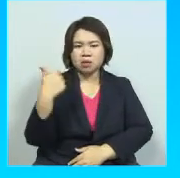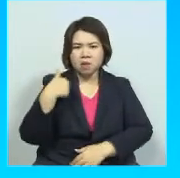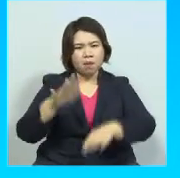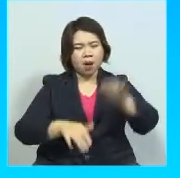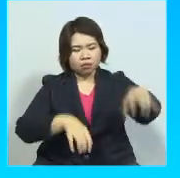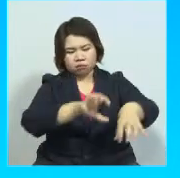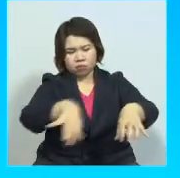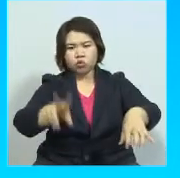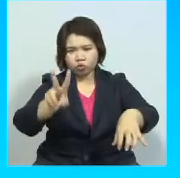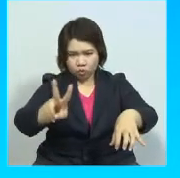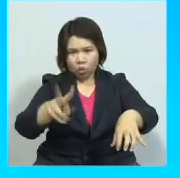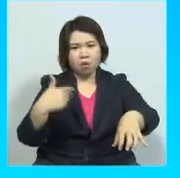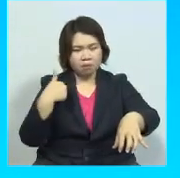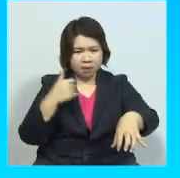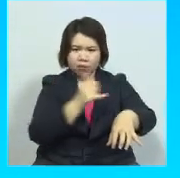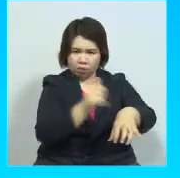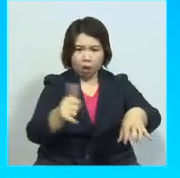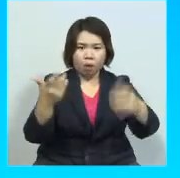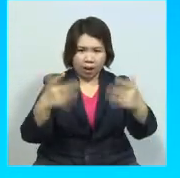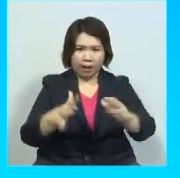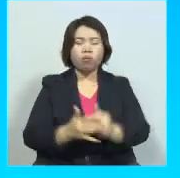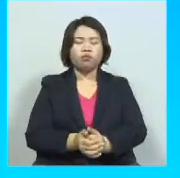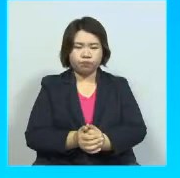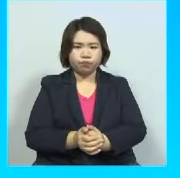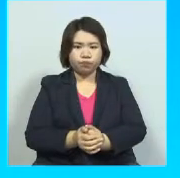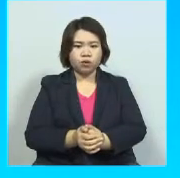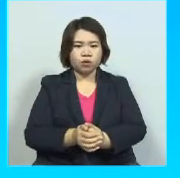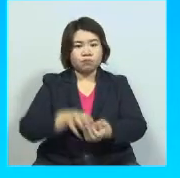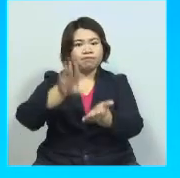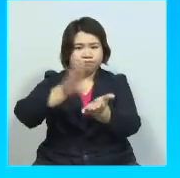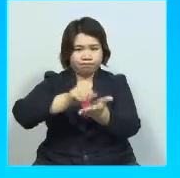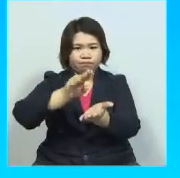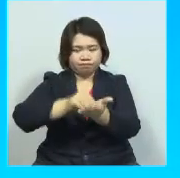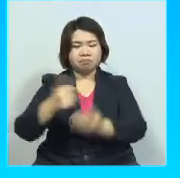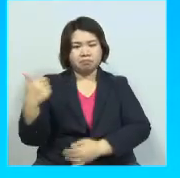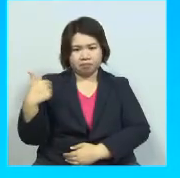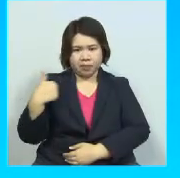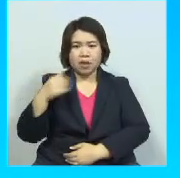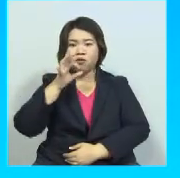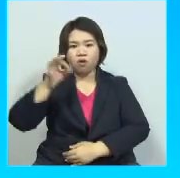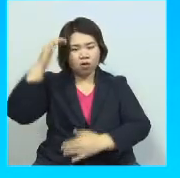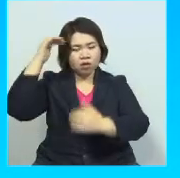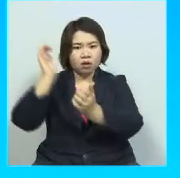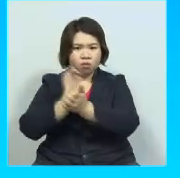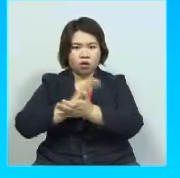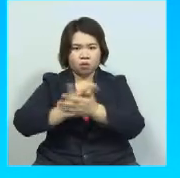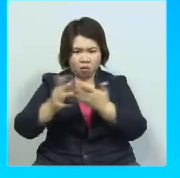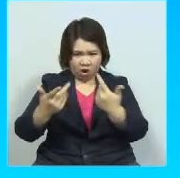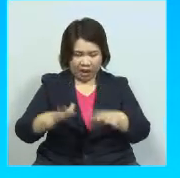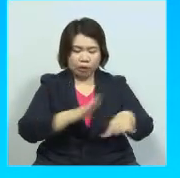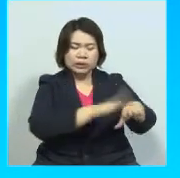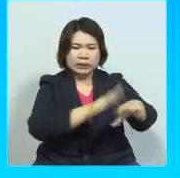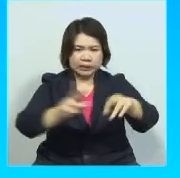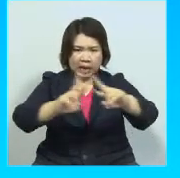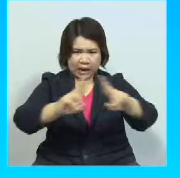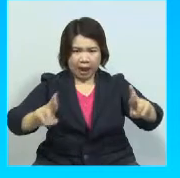มาณสัก2ห้างที่เขาลงพื้นที่ไปก่อเหตุแล้วอันนี้เป็นบันทึกภาพผู้ต้องสงสัยนะคะแล้วก็ไปแจ้งความกันแล้วก็ฝากมาเตือนร้านค้าร้